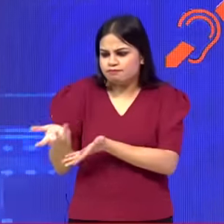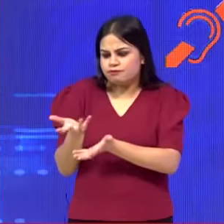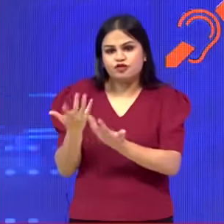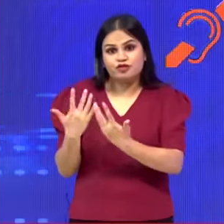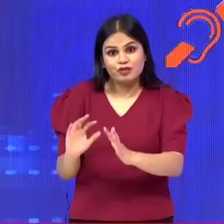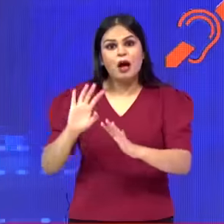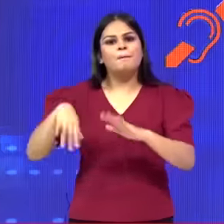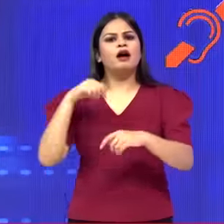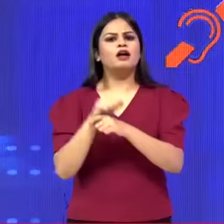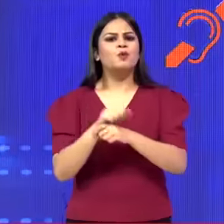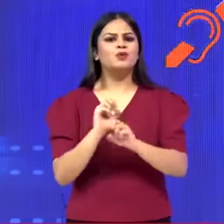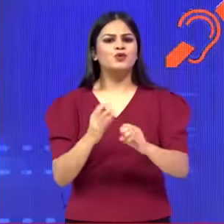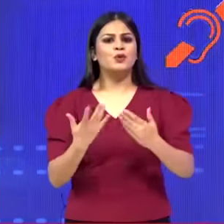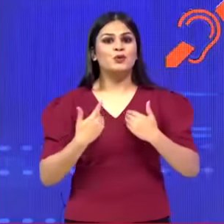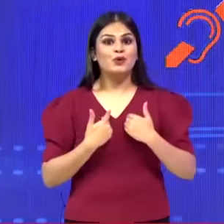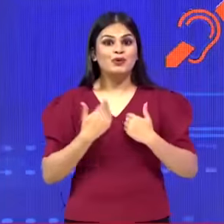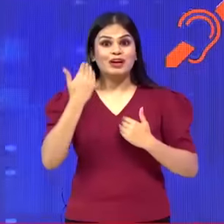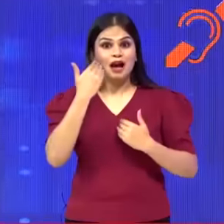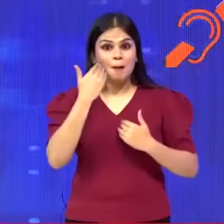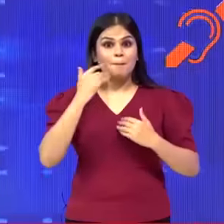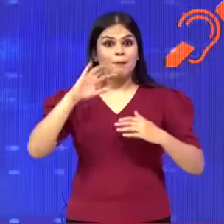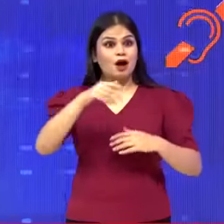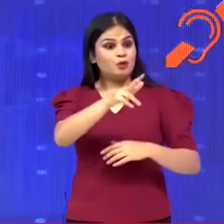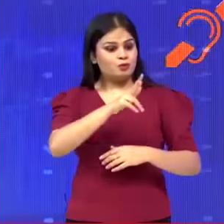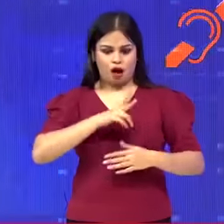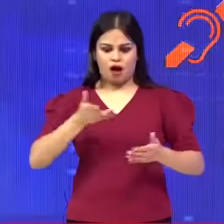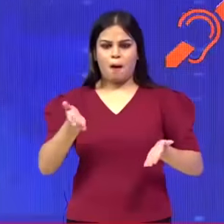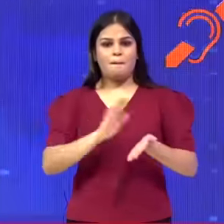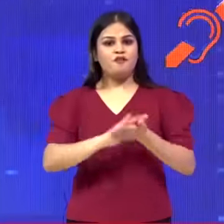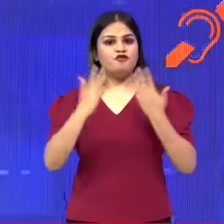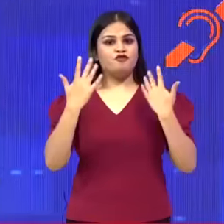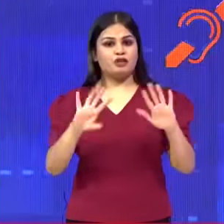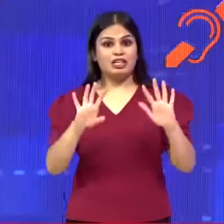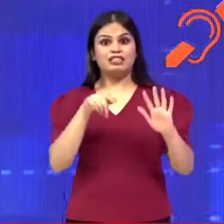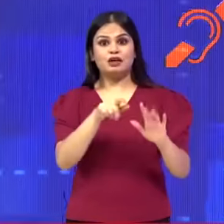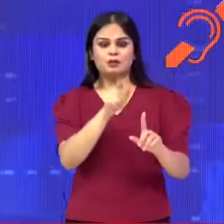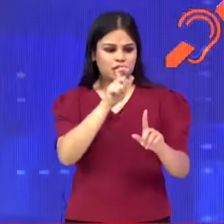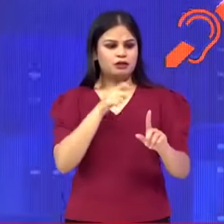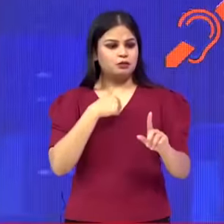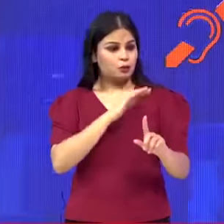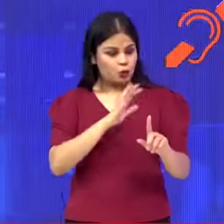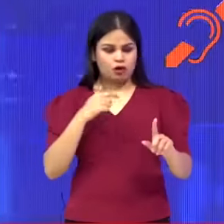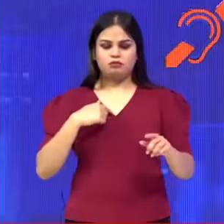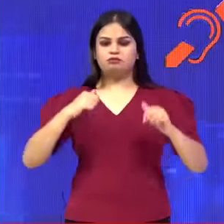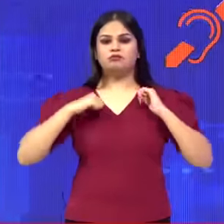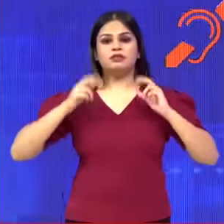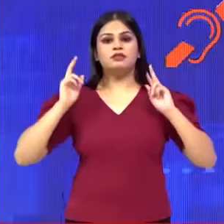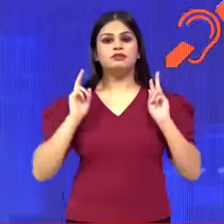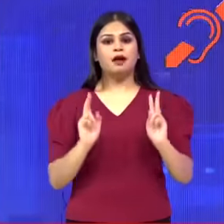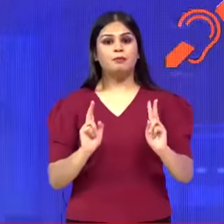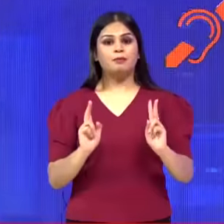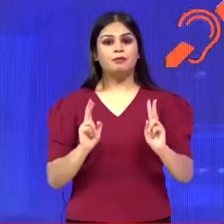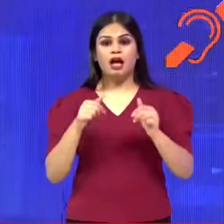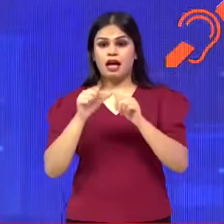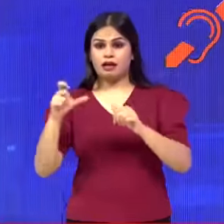शुरू होता है। फिर जब तक के पैकअप नहीं बोले डायरेक्टर आई एम देयर ऑन सेट, ना मैं वैन में बैठता हूँ, ना